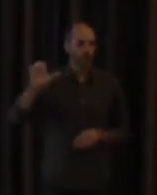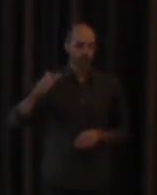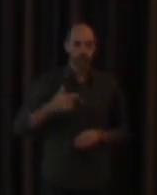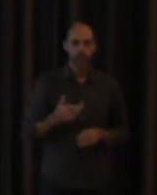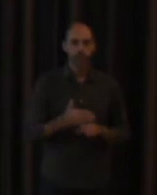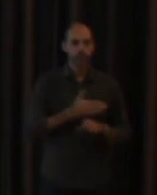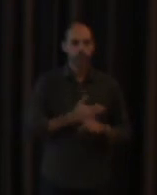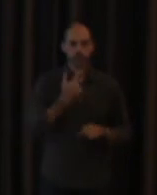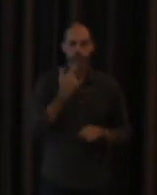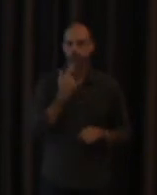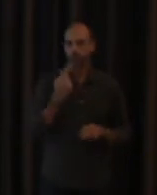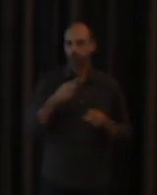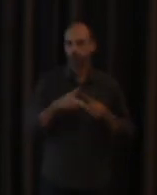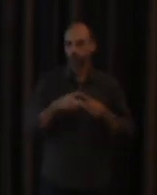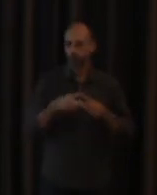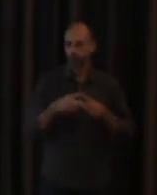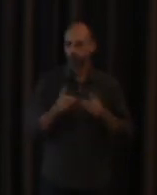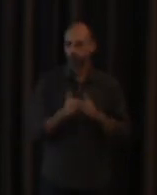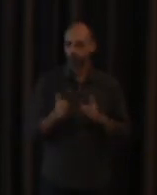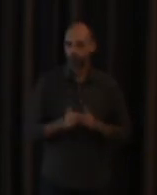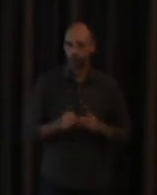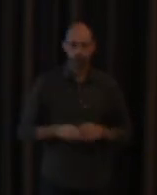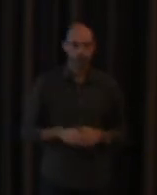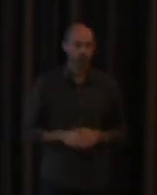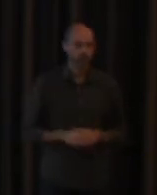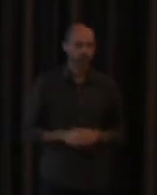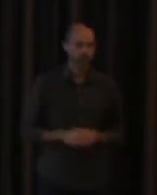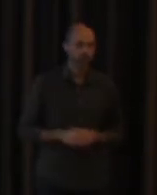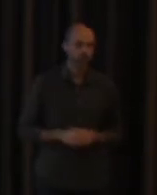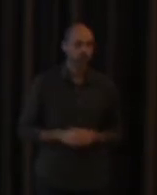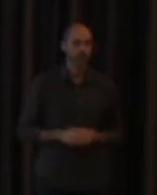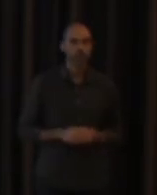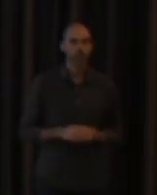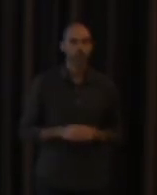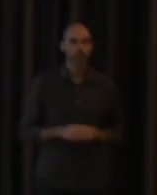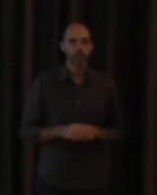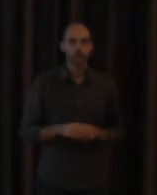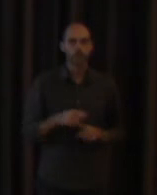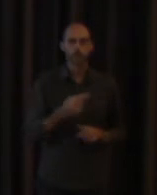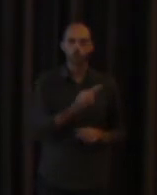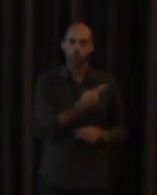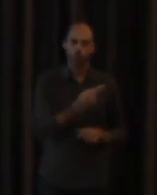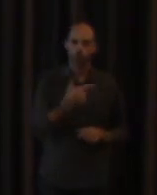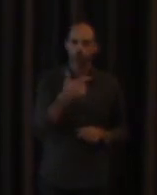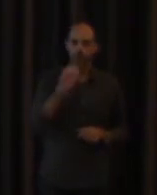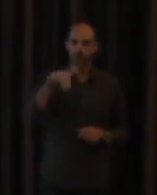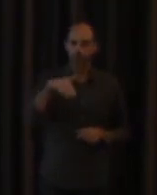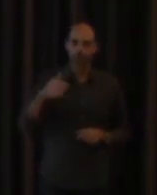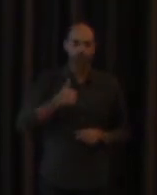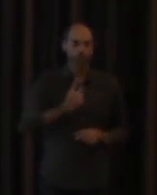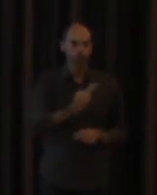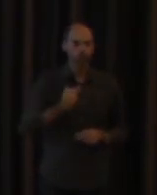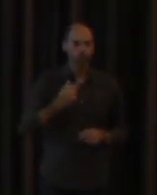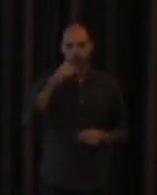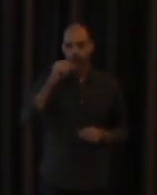només un parell de punts. Un és que la Gemma i jo fa molts anys que ens coneixem.